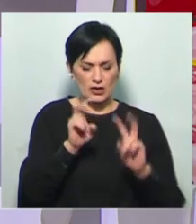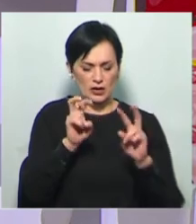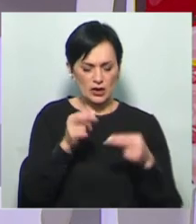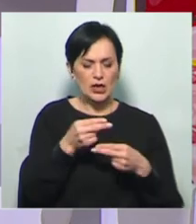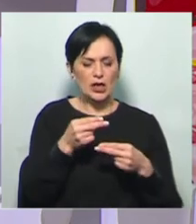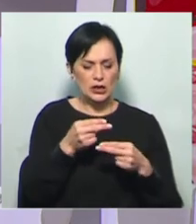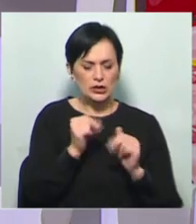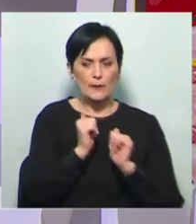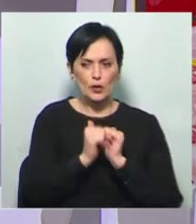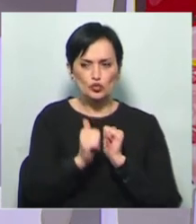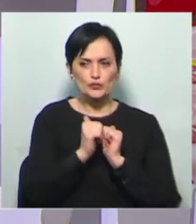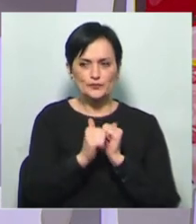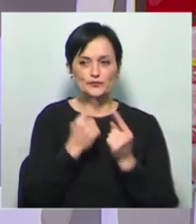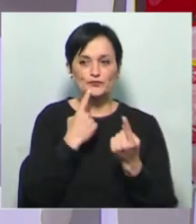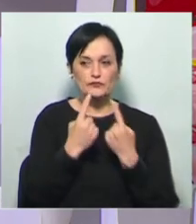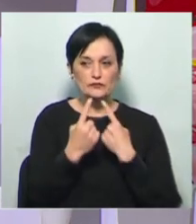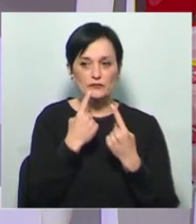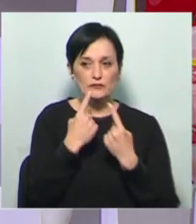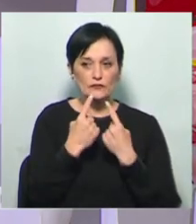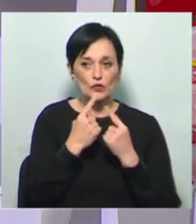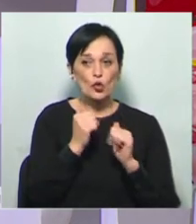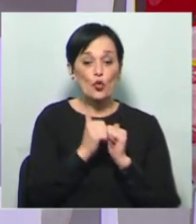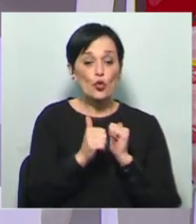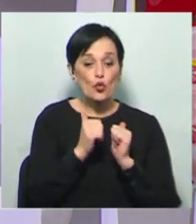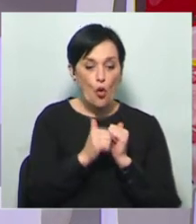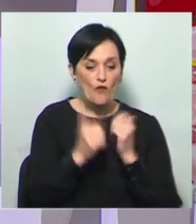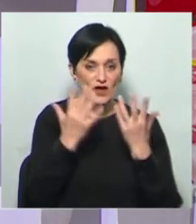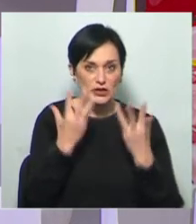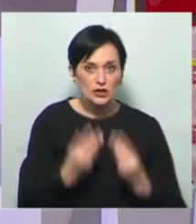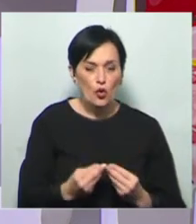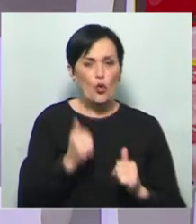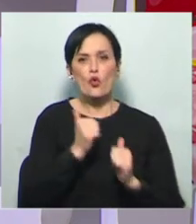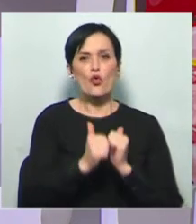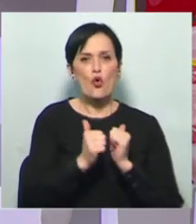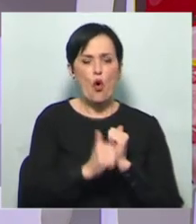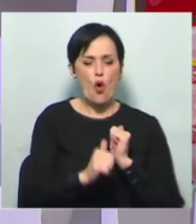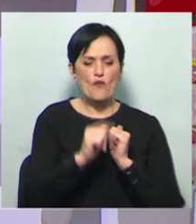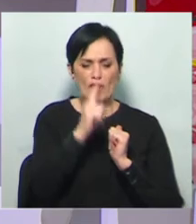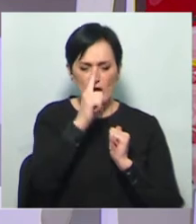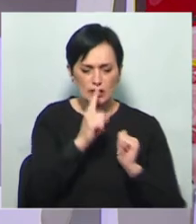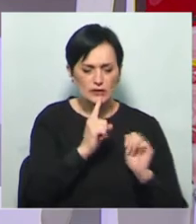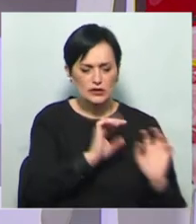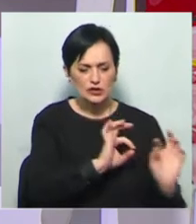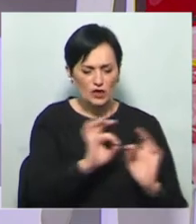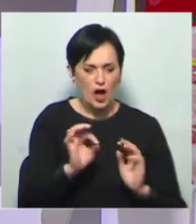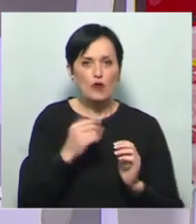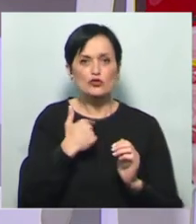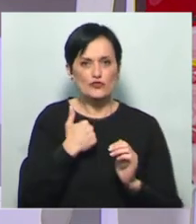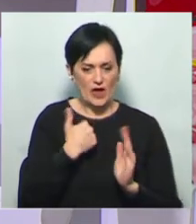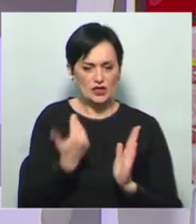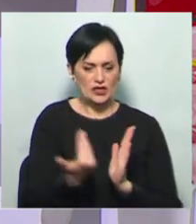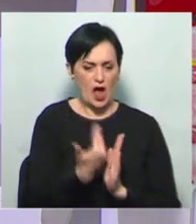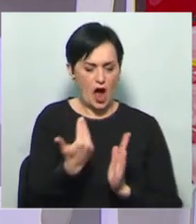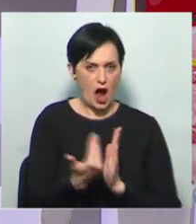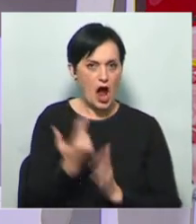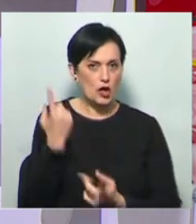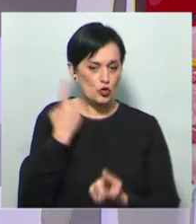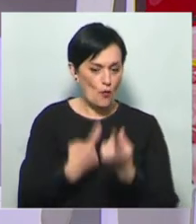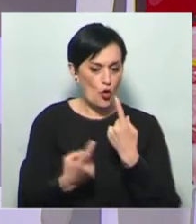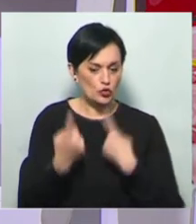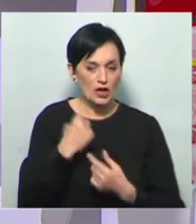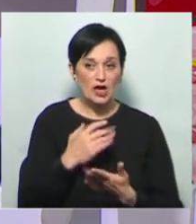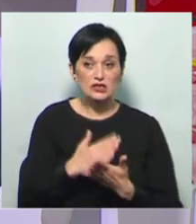და მინდა გითხრათ, რომ ყოველდღიურად და ყოველთვიურად ახალი მონაცემები მოგვდის და ჩვენც მაქსიმალურად მივდებთ